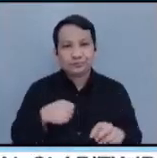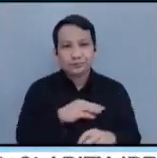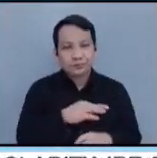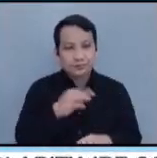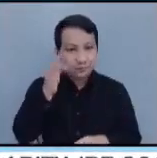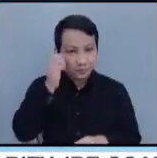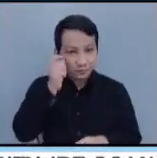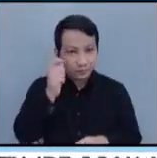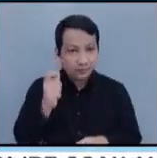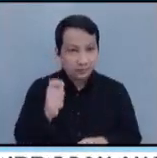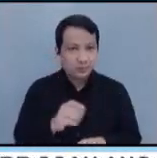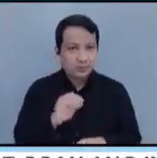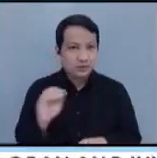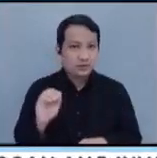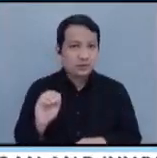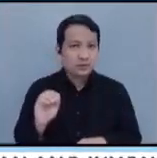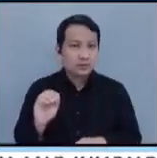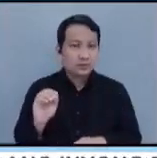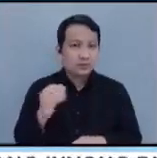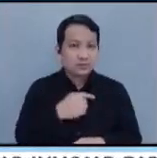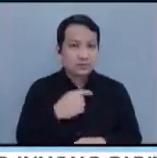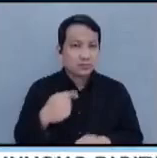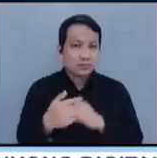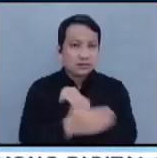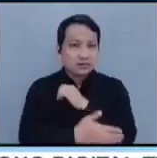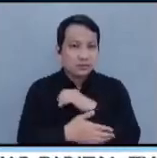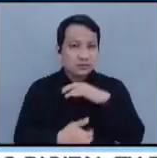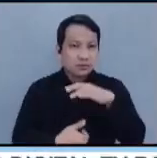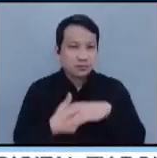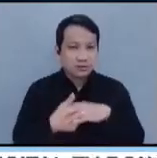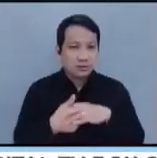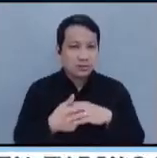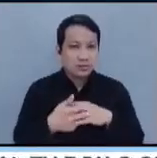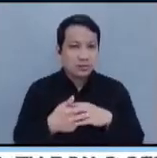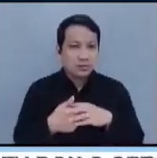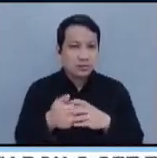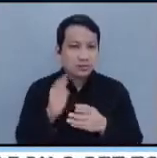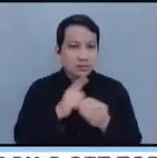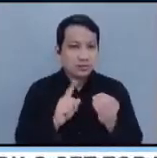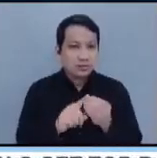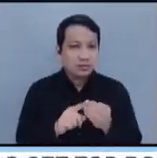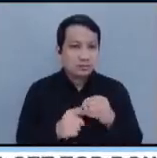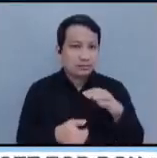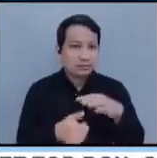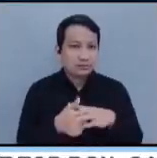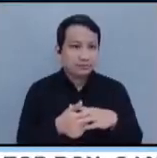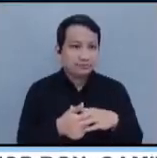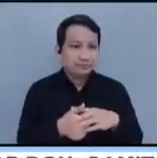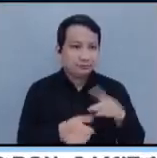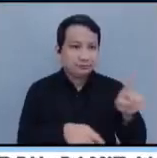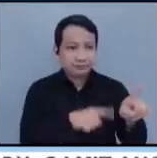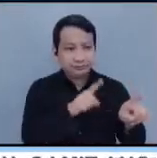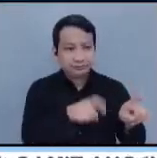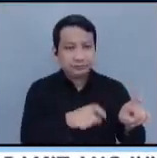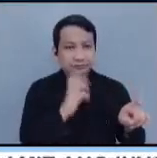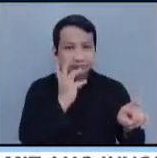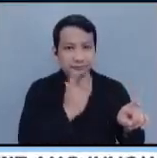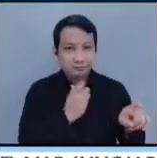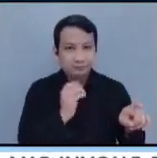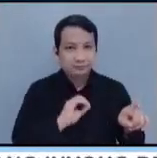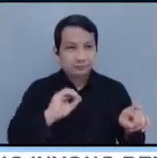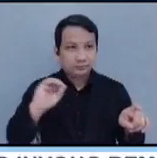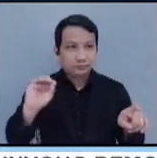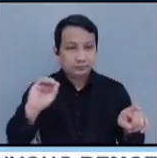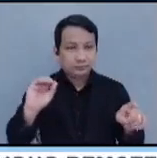ng dayuhang bar yung Revelation lang dito yung lumabas yung tanong na sino mayari ng